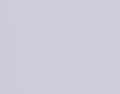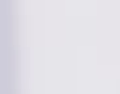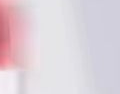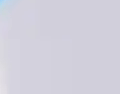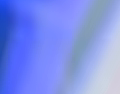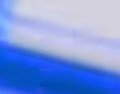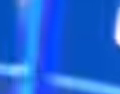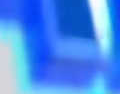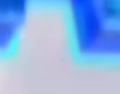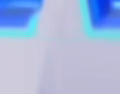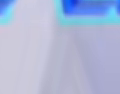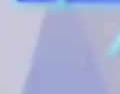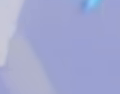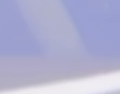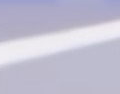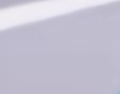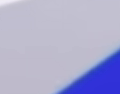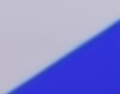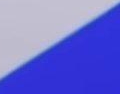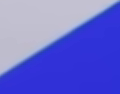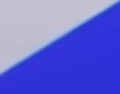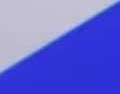ください。